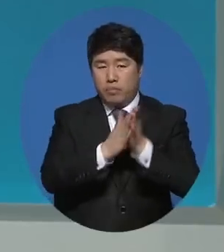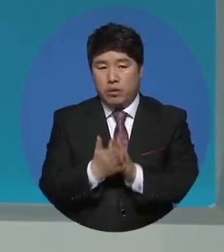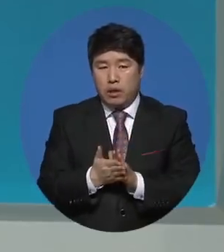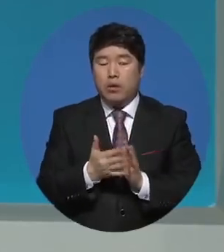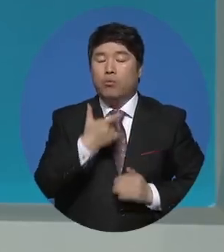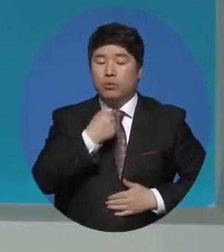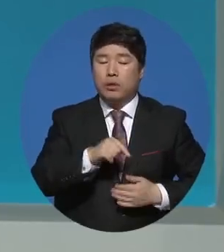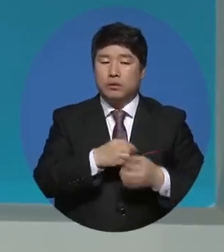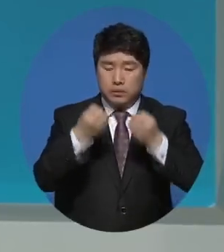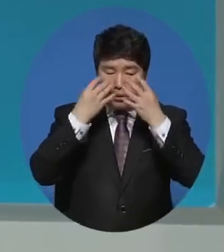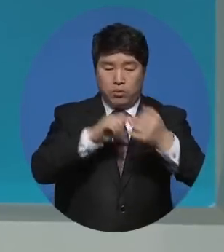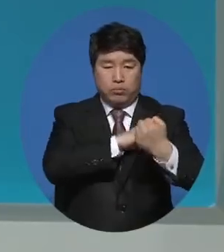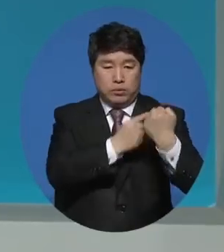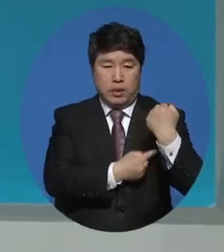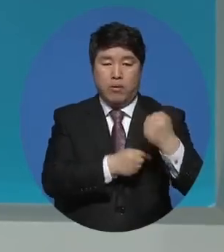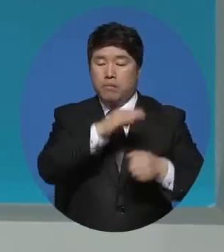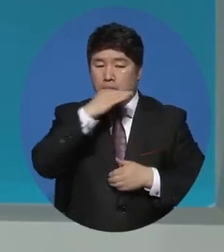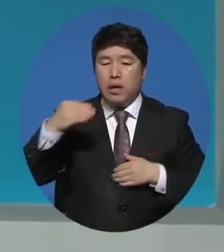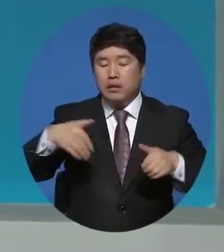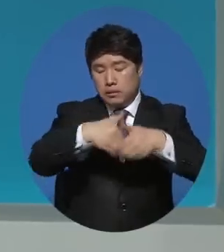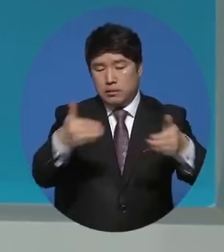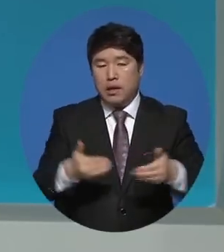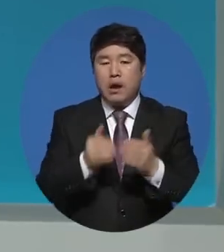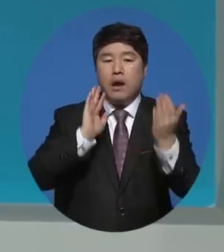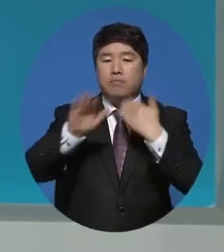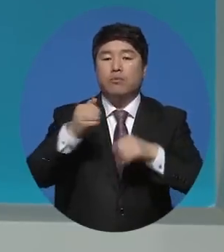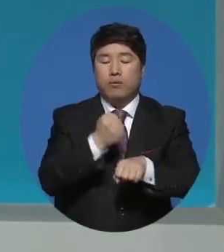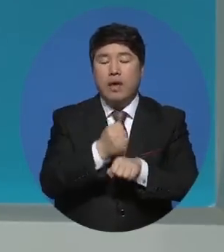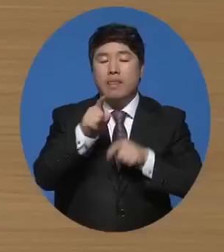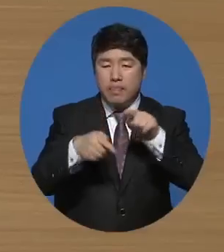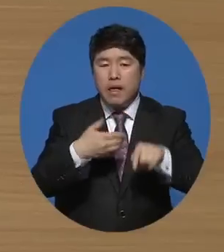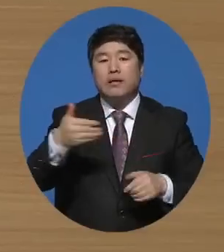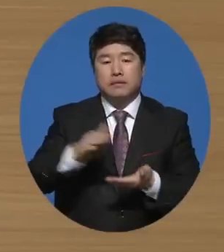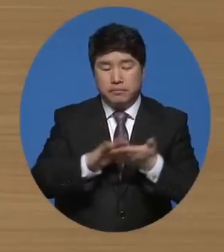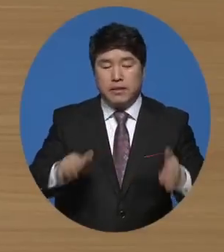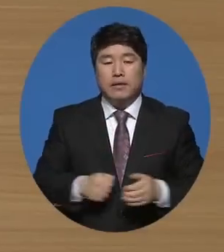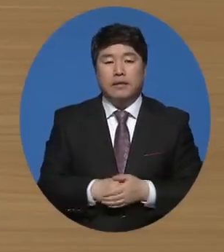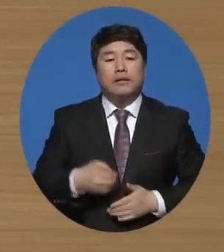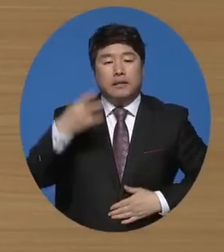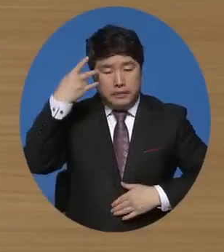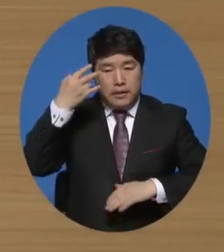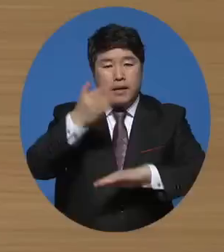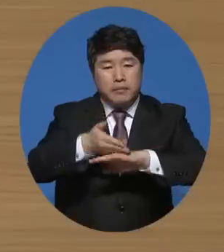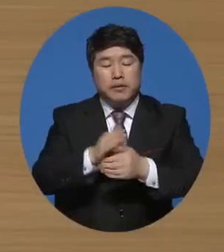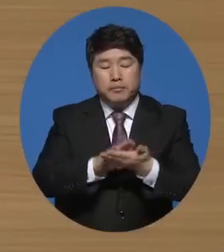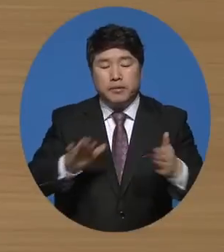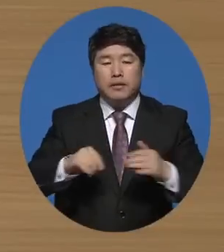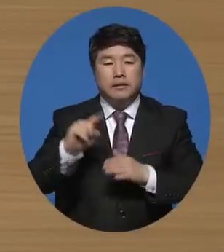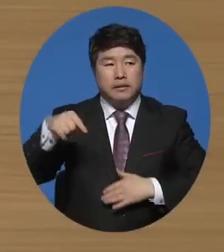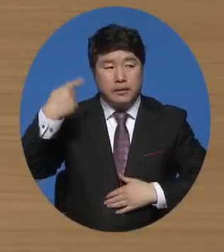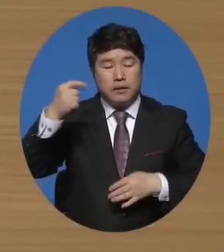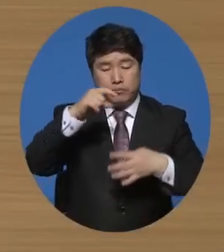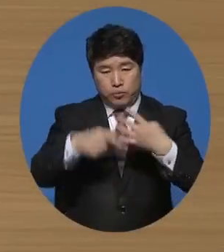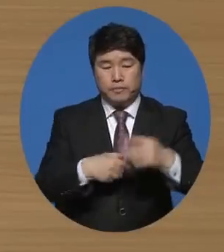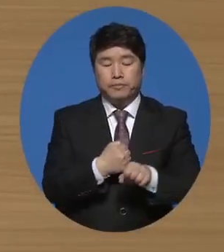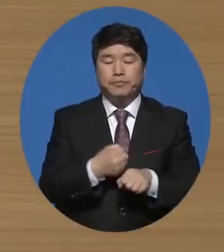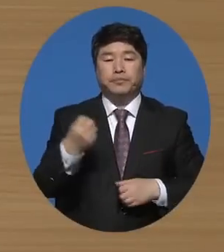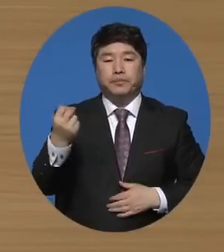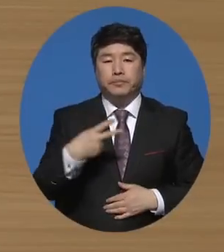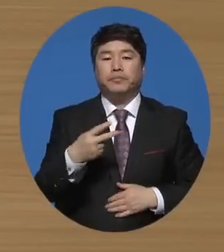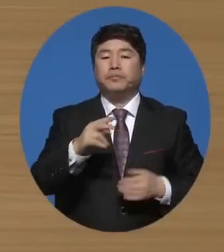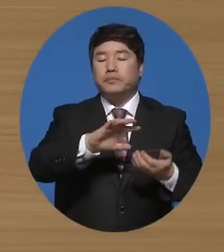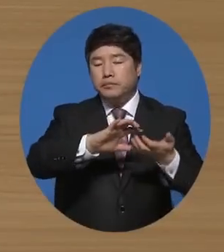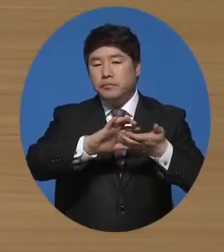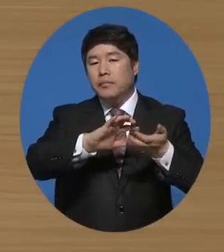세력 바로 바른 정당이 앞으로 해 나가겠습니다네 감사합니다 어 이어지는 순서는 다시 후보